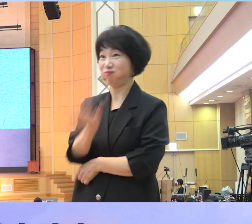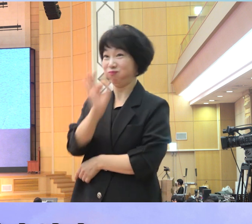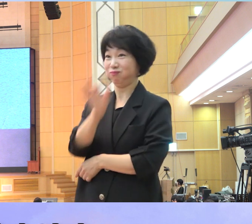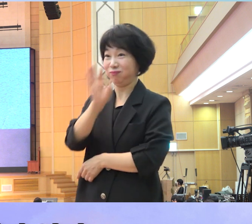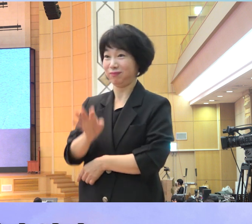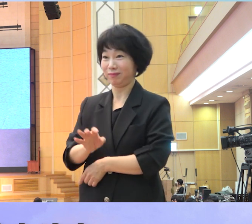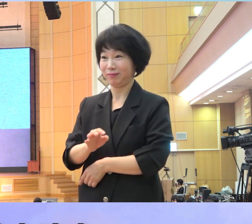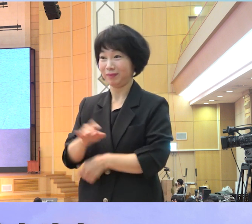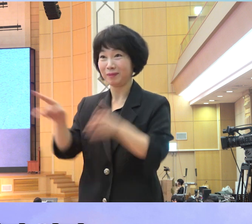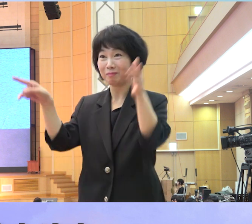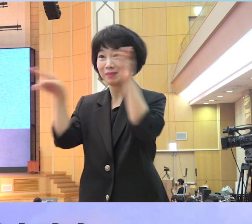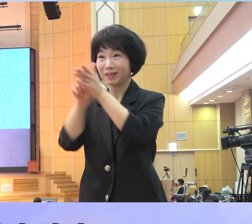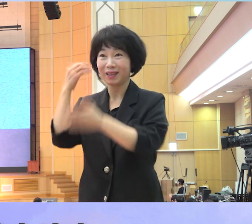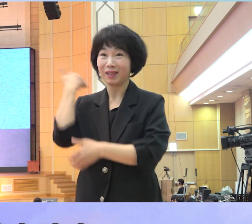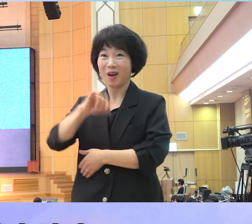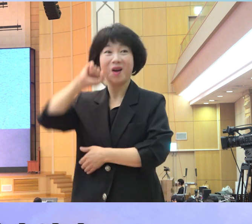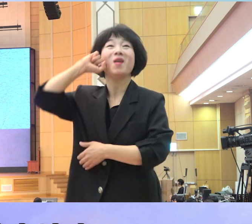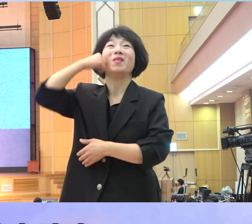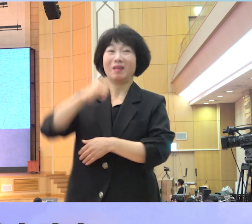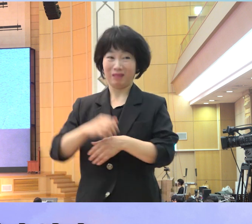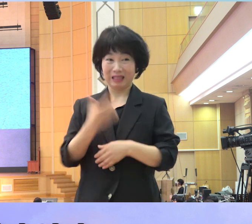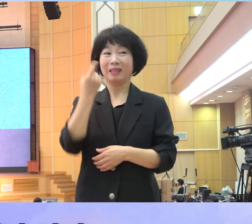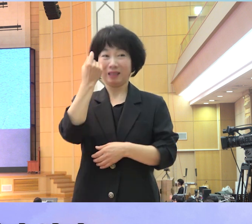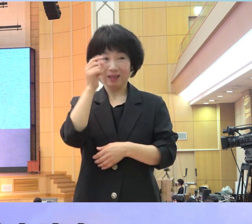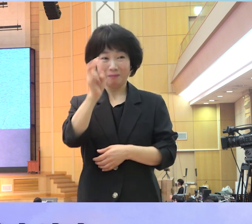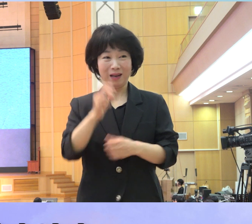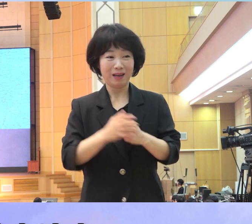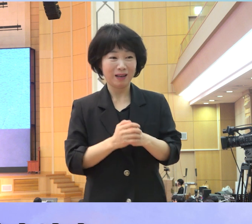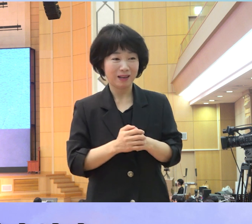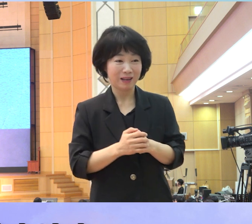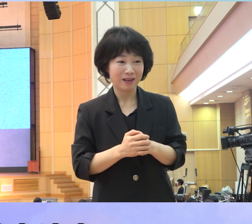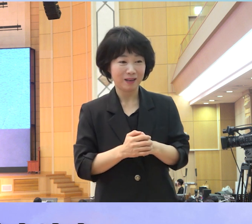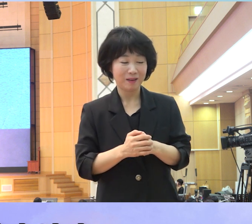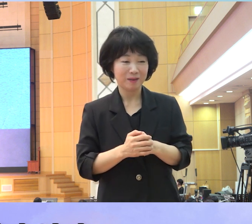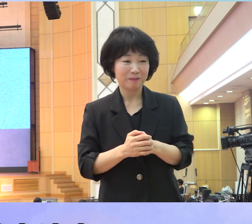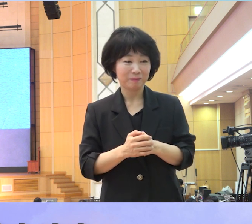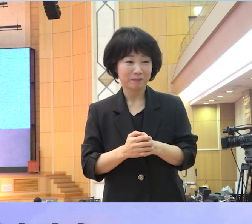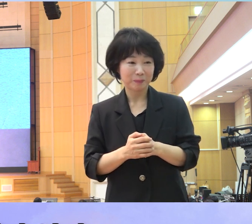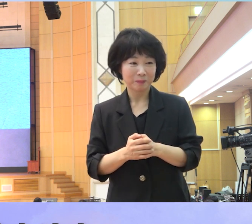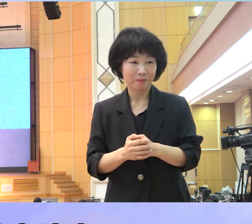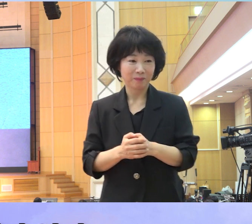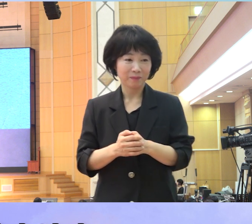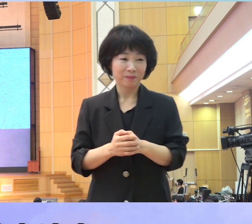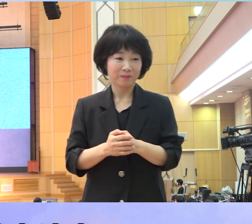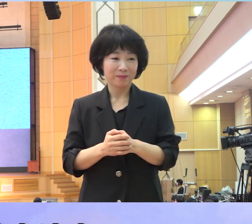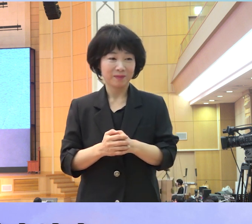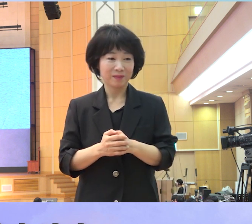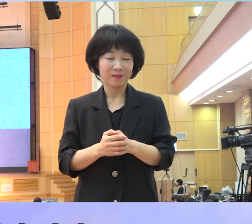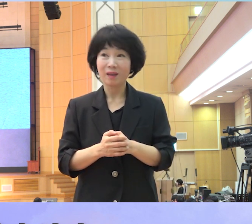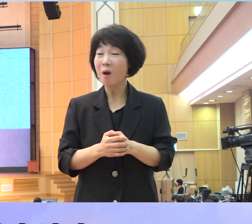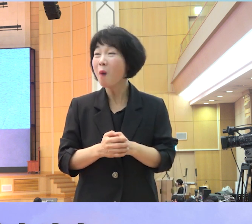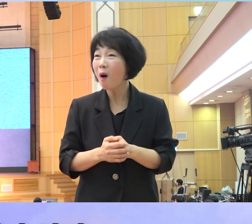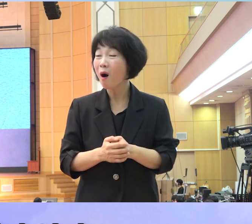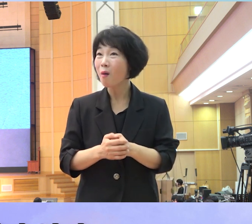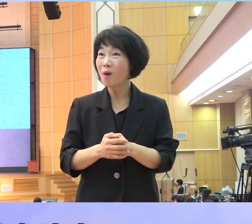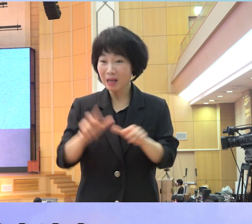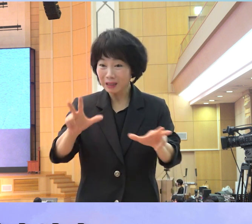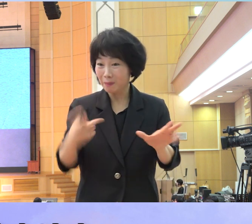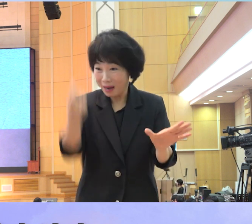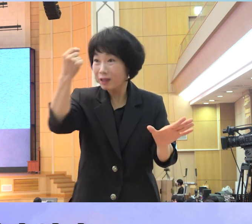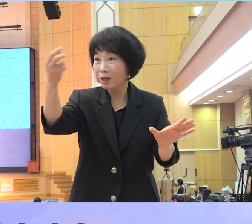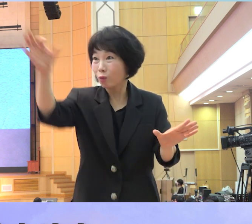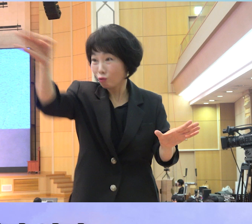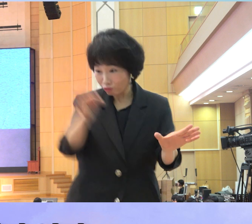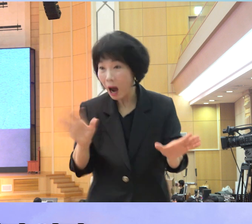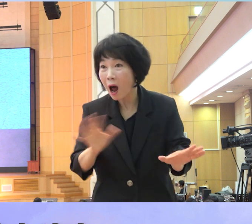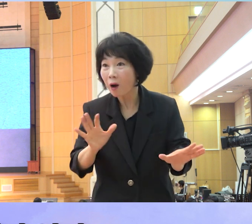이러면요, 저한테 멱살 잡으실 거예요. 주지 마시오. 그냥 뭐하러 그딴 얘기를